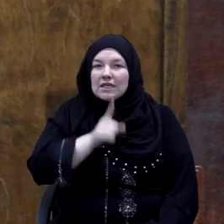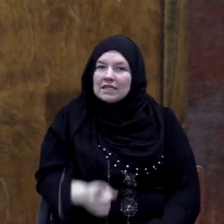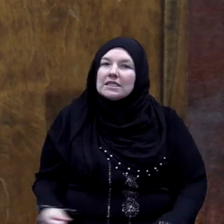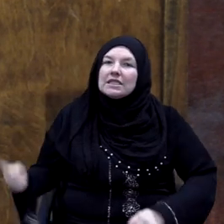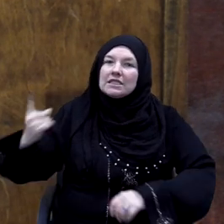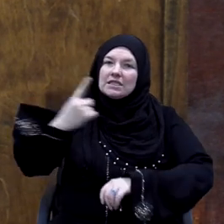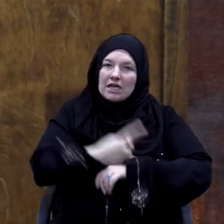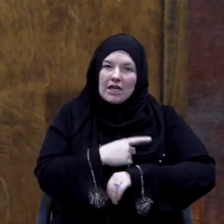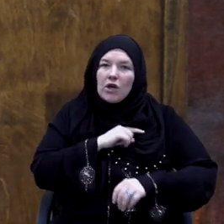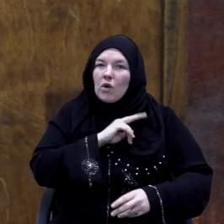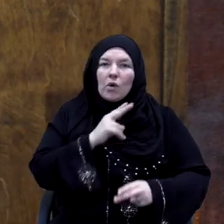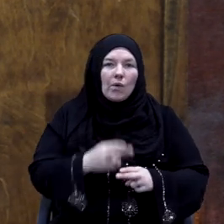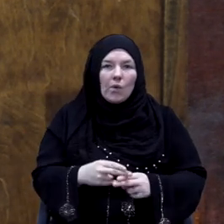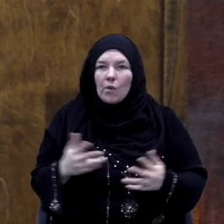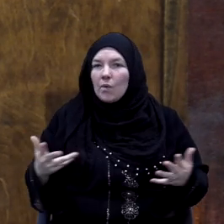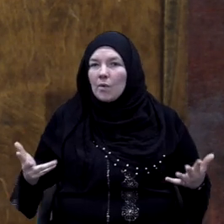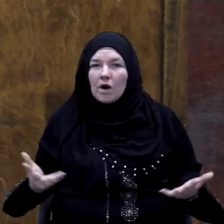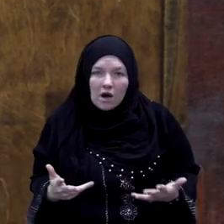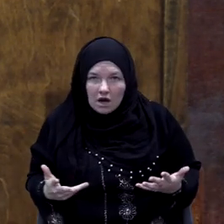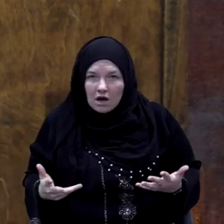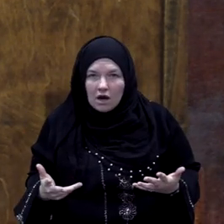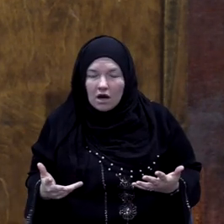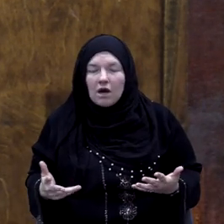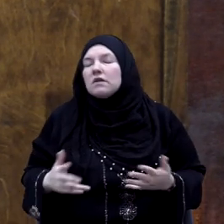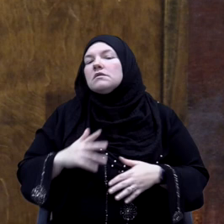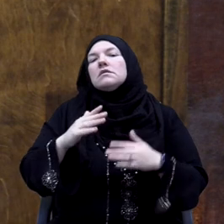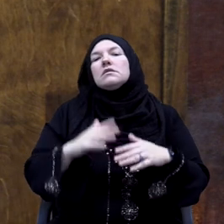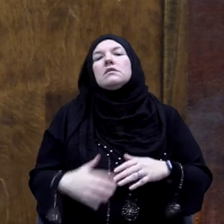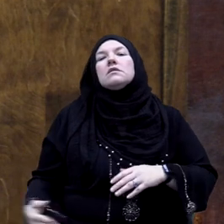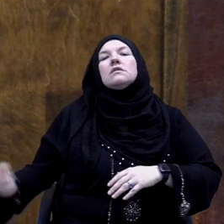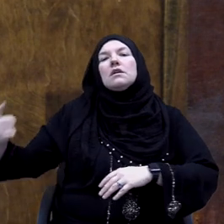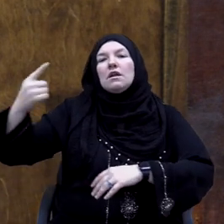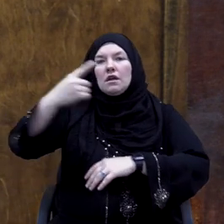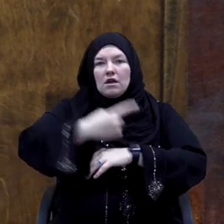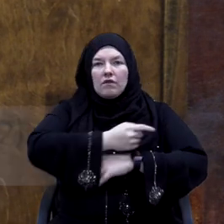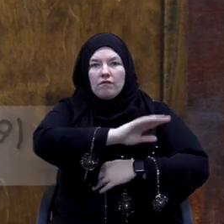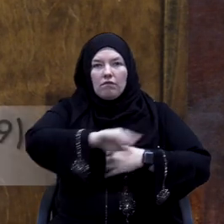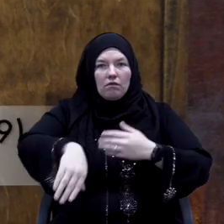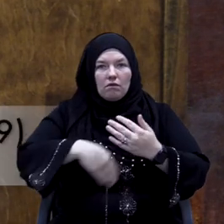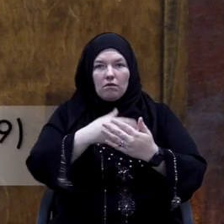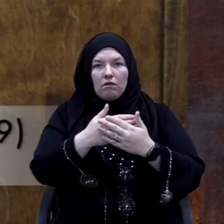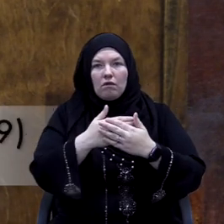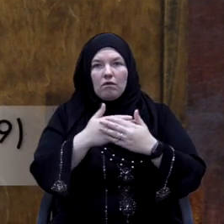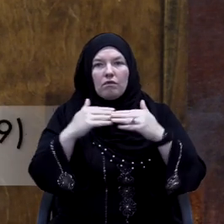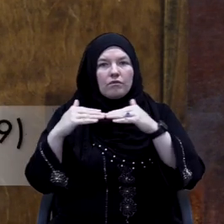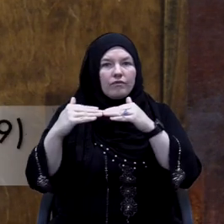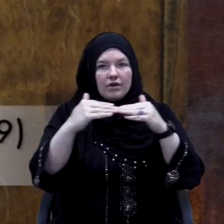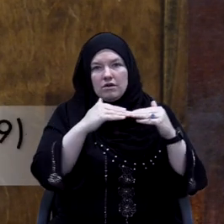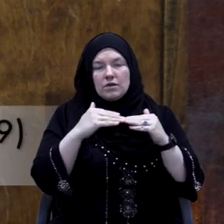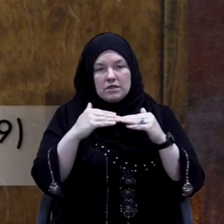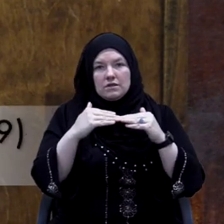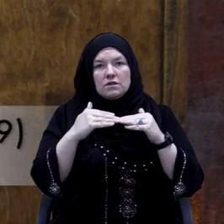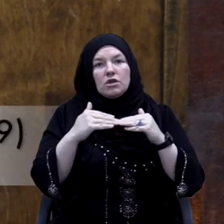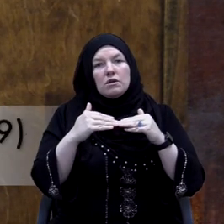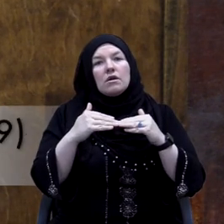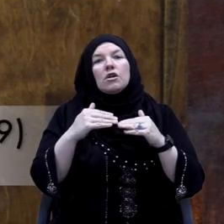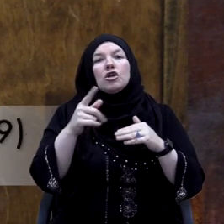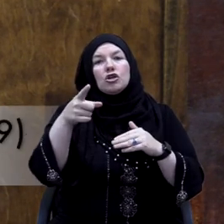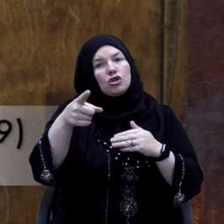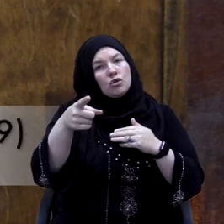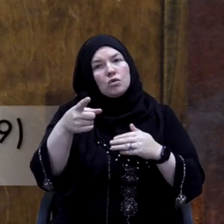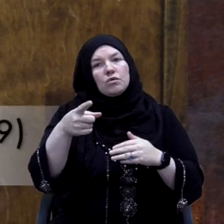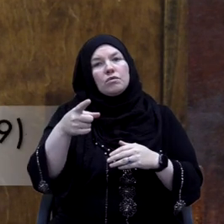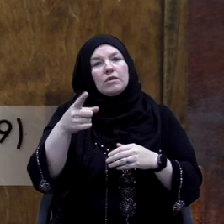that's called يوم التغابن, the day of claiming. You